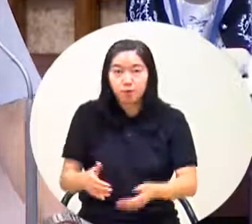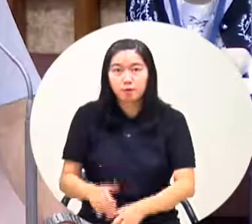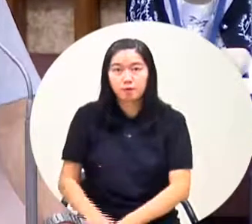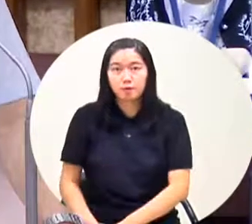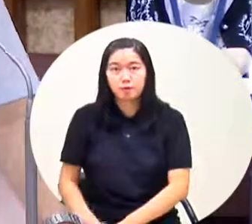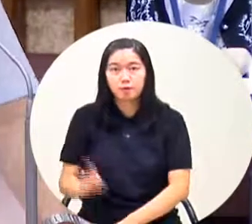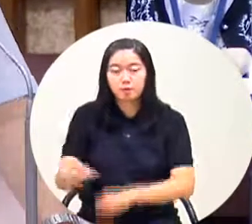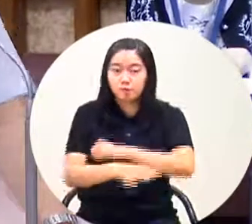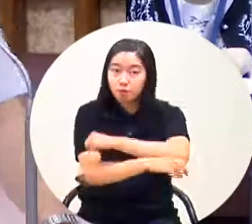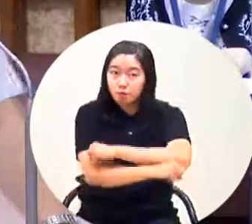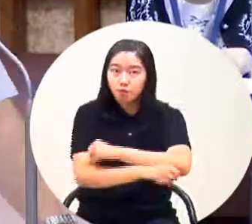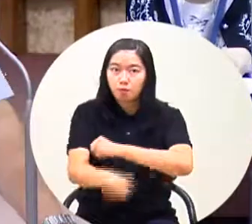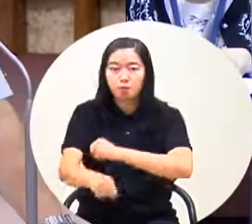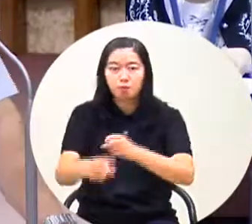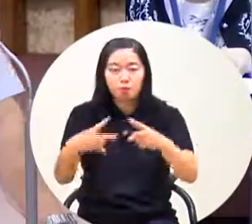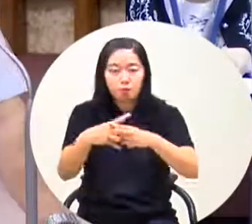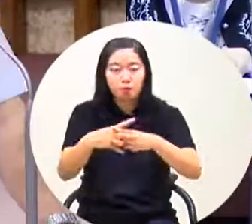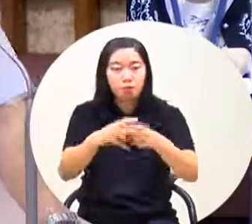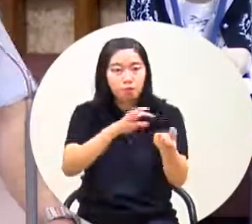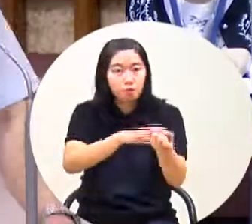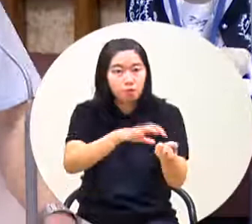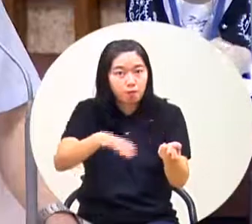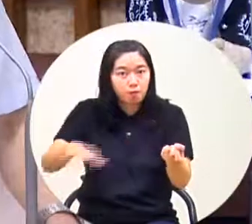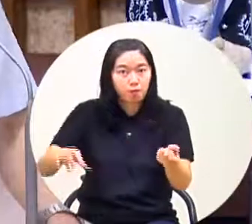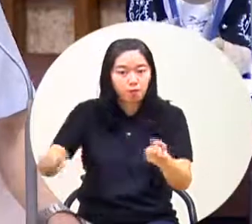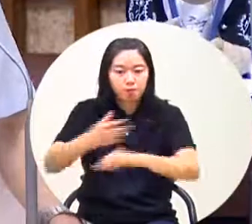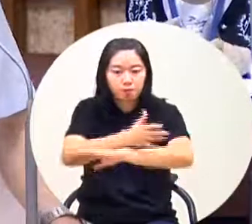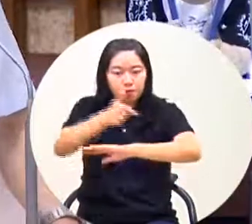的诊所，尤其是咱较专科的部分，因为咱